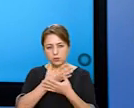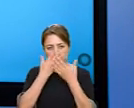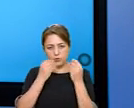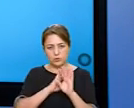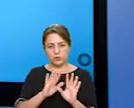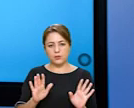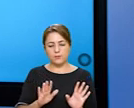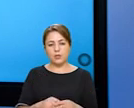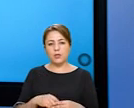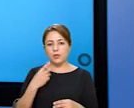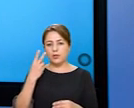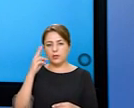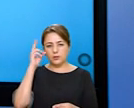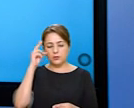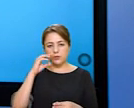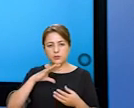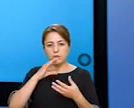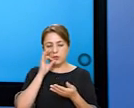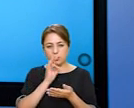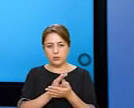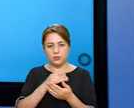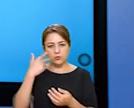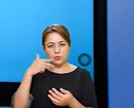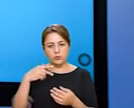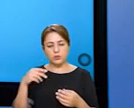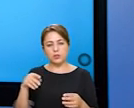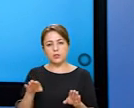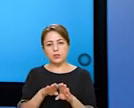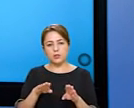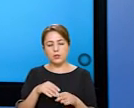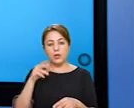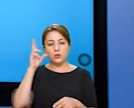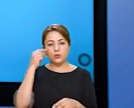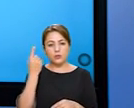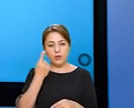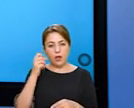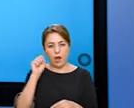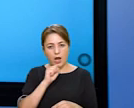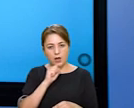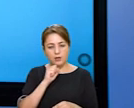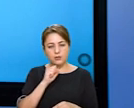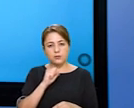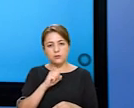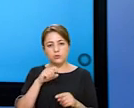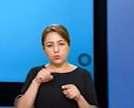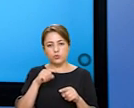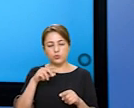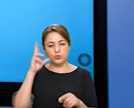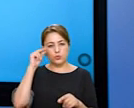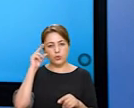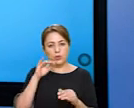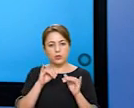ұнытмей. Икі санның иғындысы 30 кетейін. Санлардан бірі А. Шу